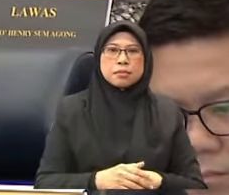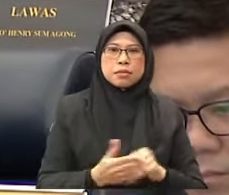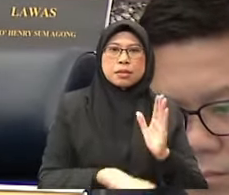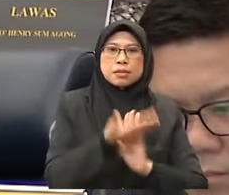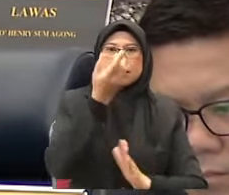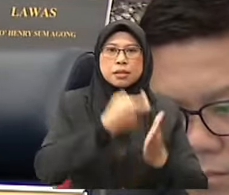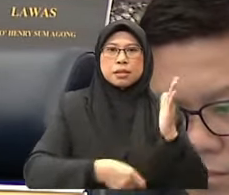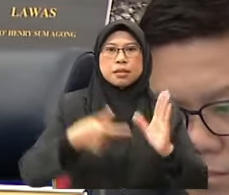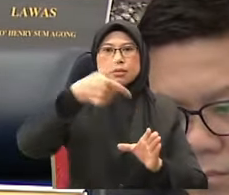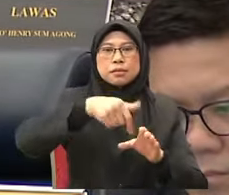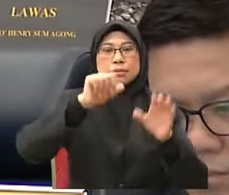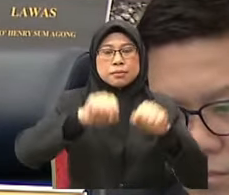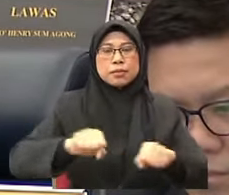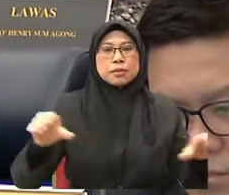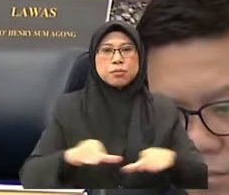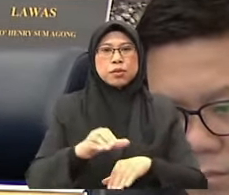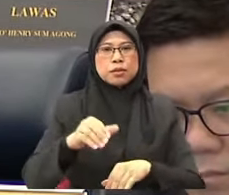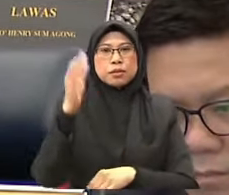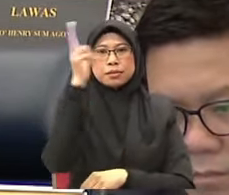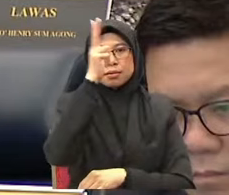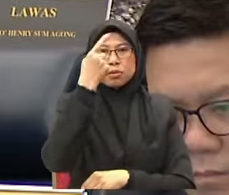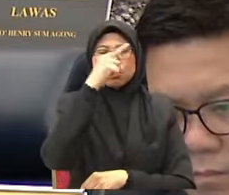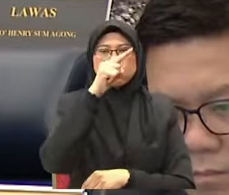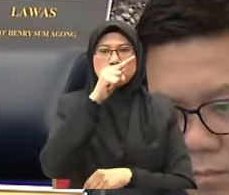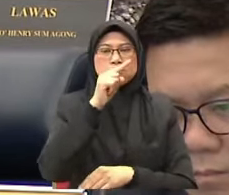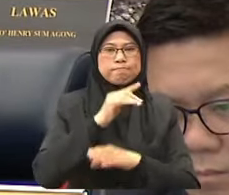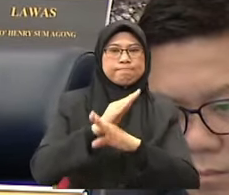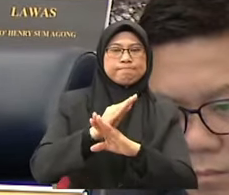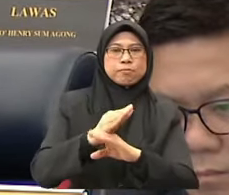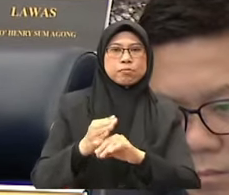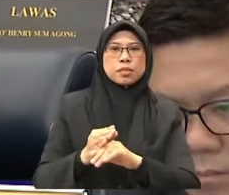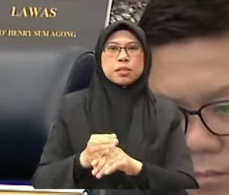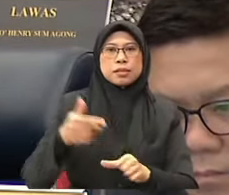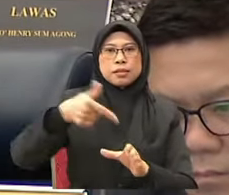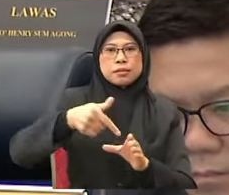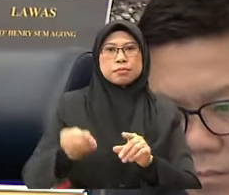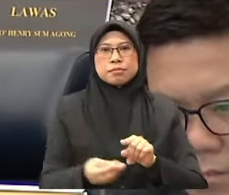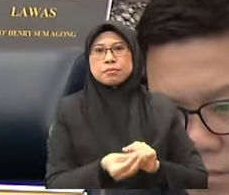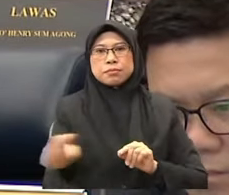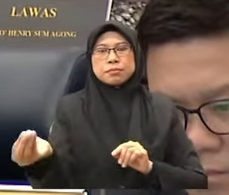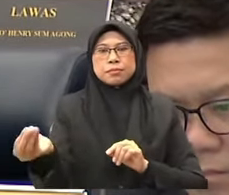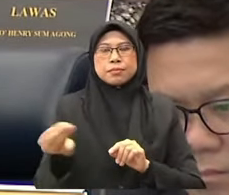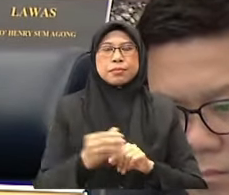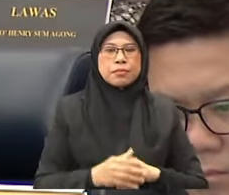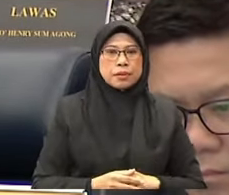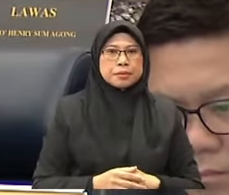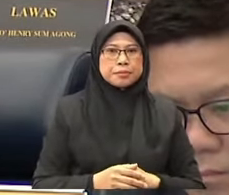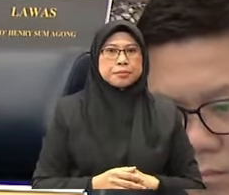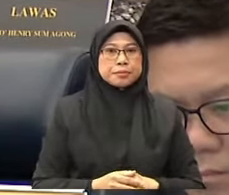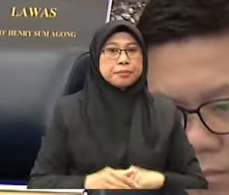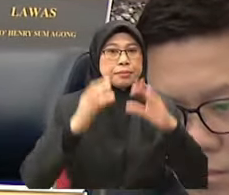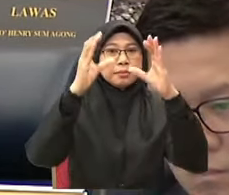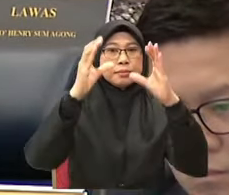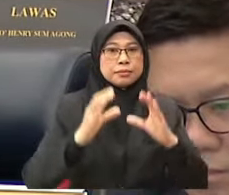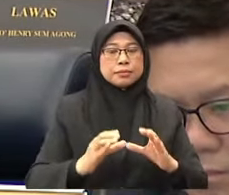diesel yang boleh diambil oleh kerajaan untuk membendung ketirisan dan aktiviti penyeludupan ini?